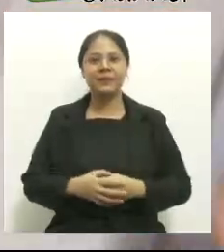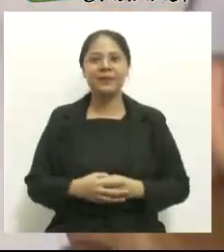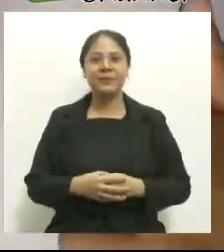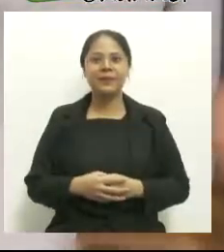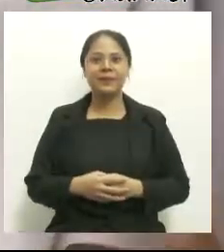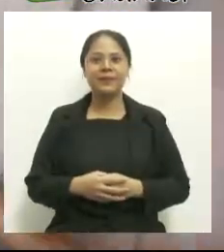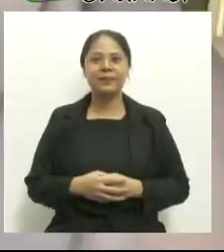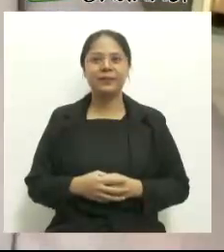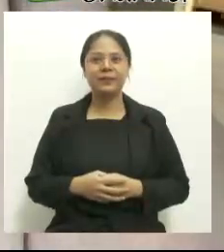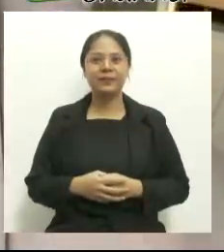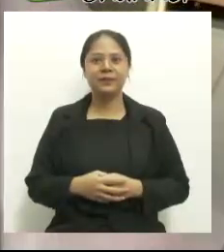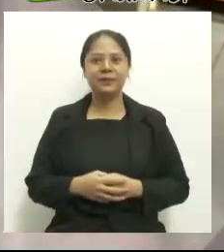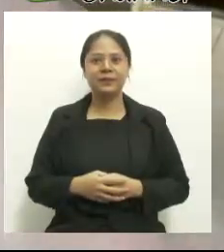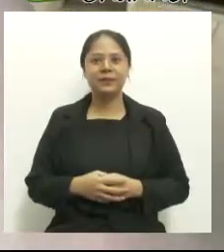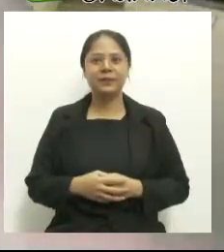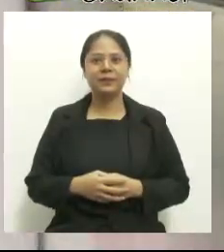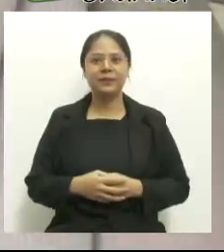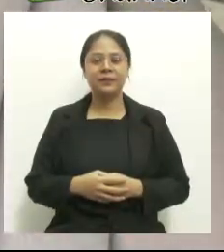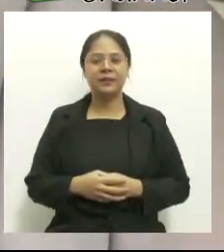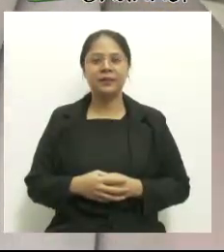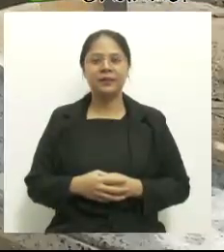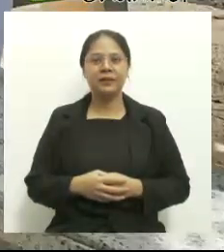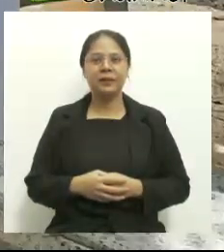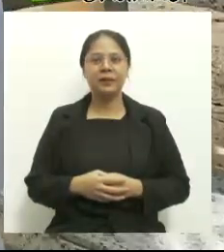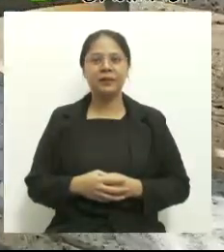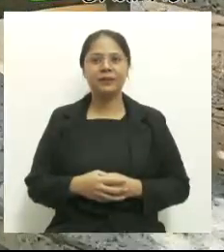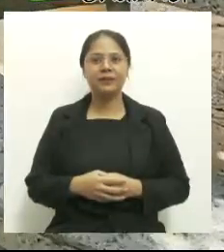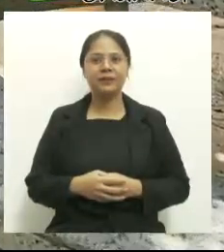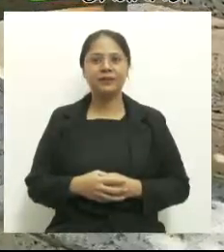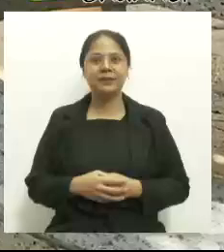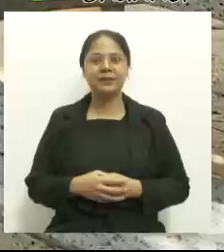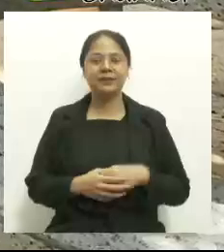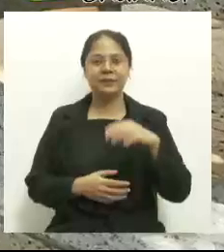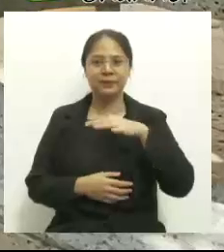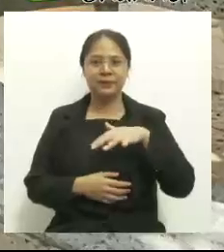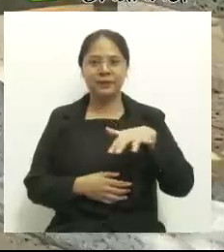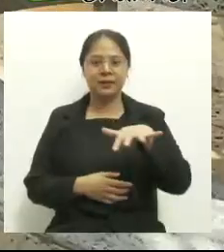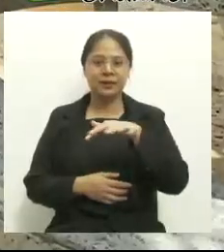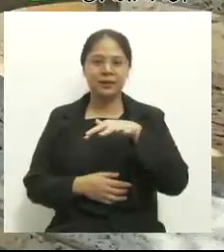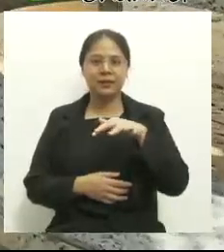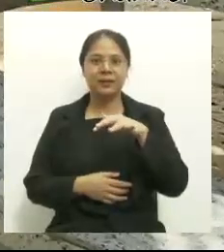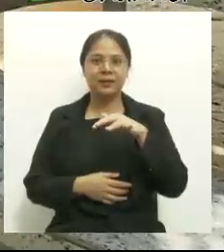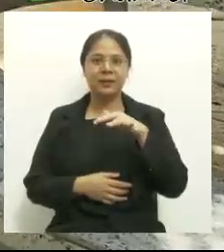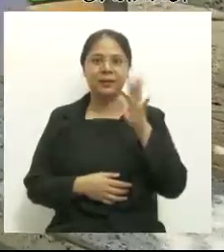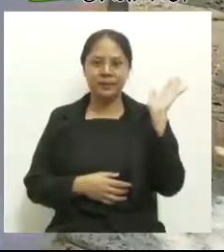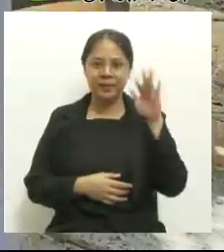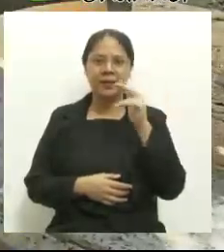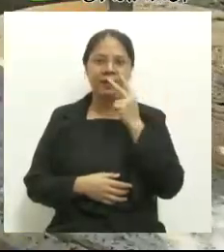yes happy toilet happy student 8โมงแล้วค่ะรบกวนชาติกันก่อนไปค่ะ